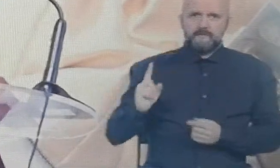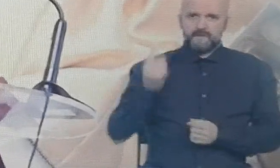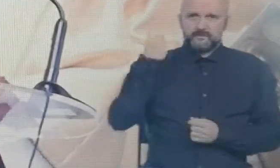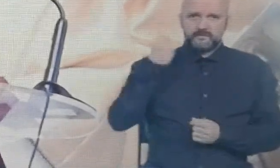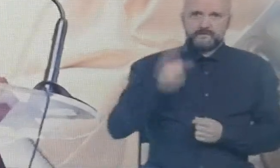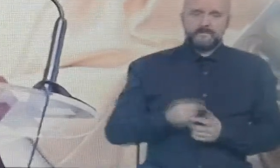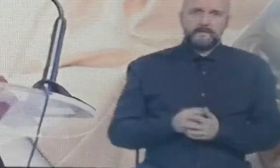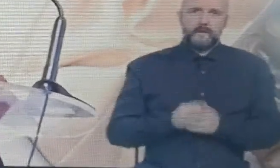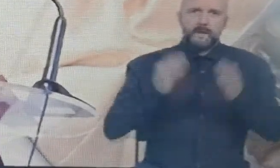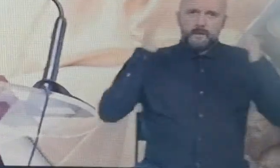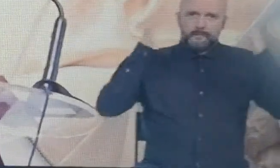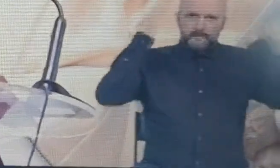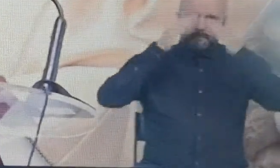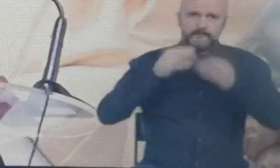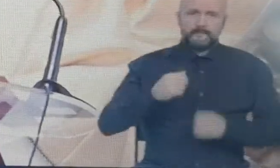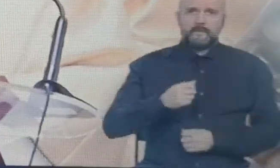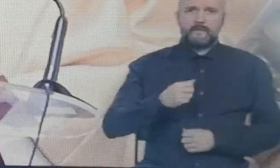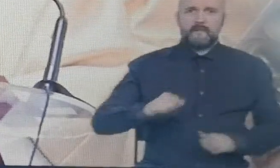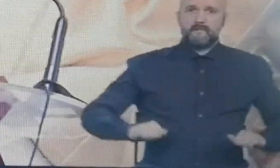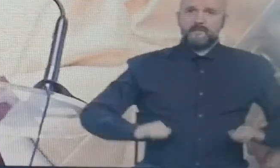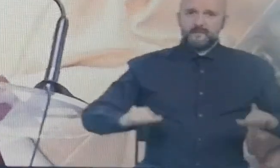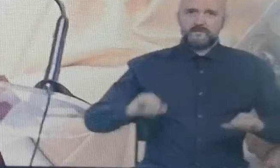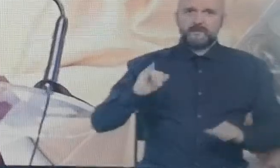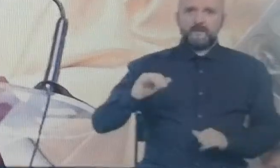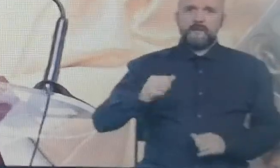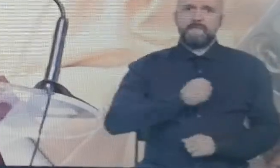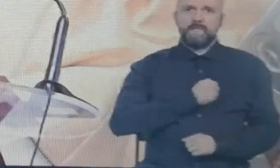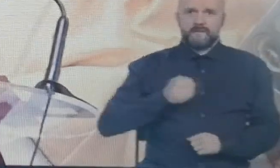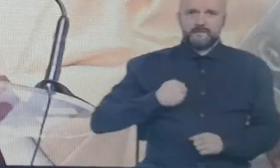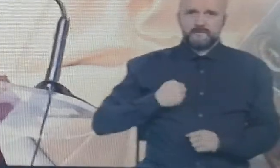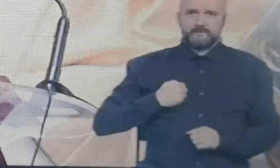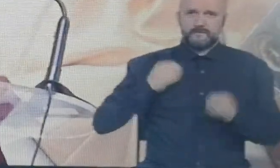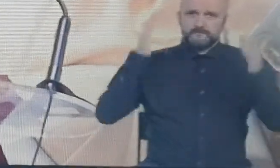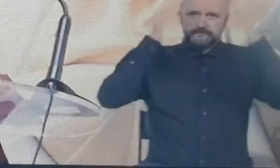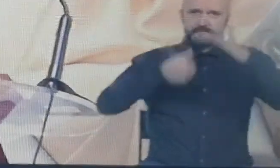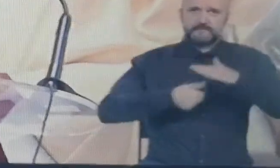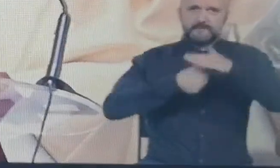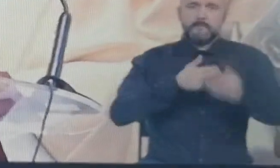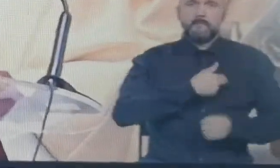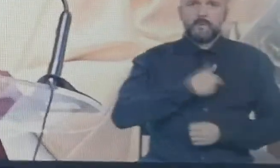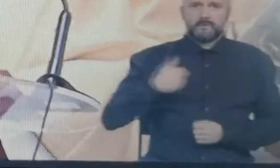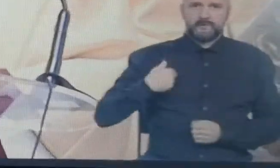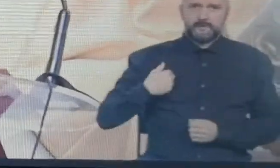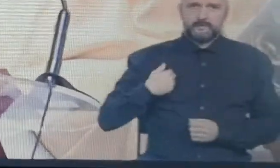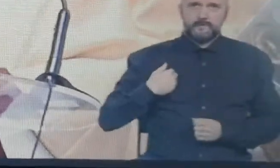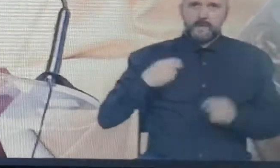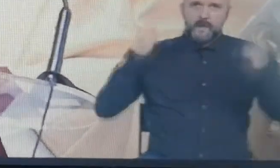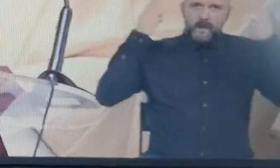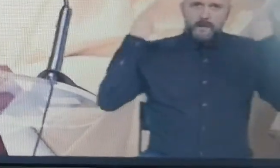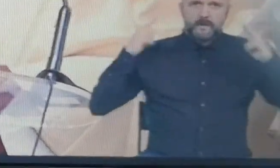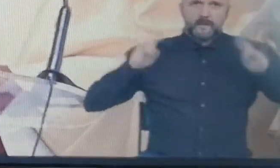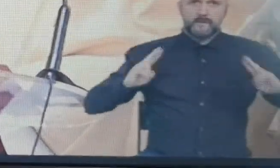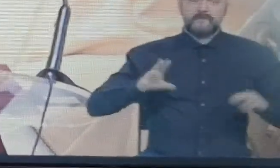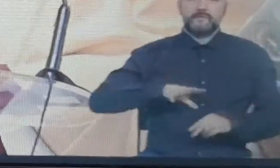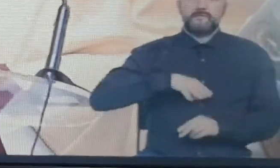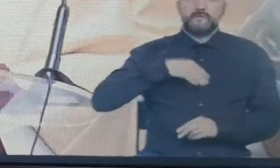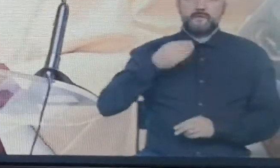arcybiskup gnieźnieński i warszawski, prymas Polski, kardynał świętego Kościoła